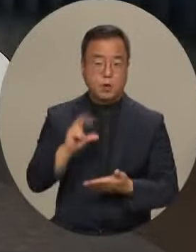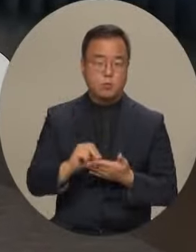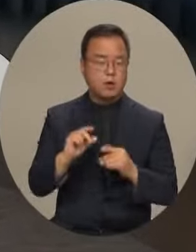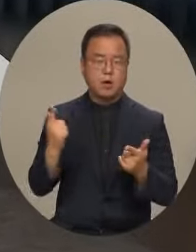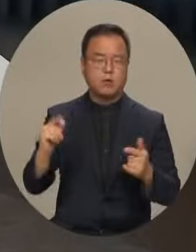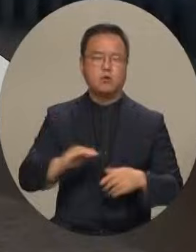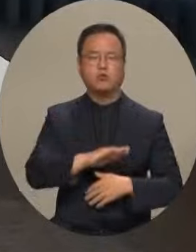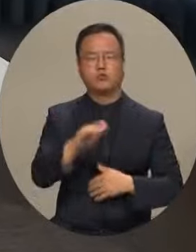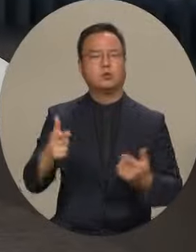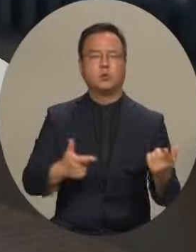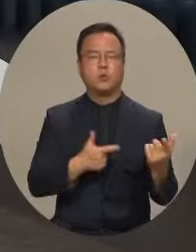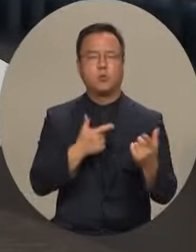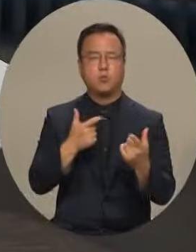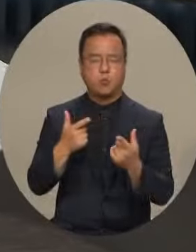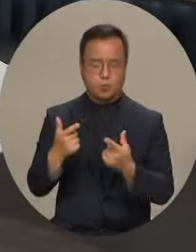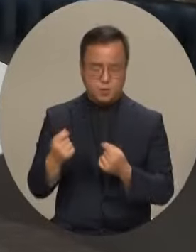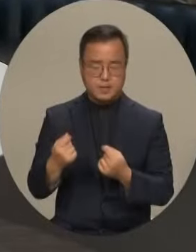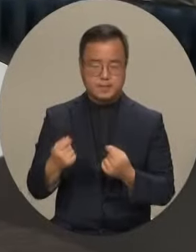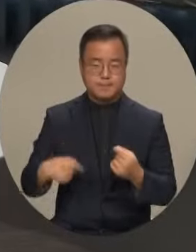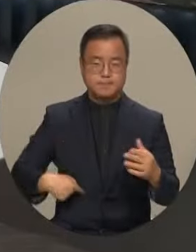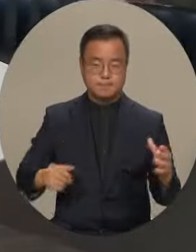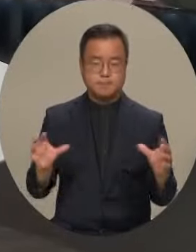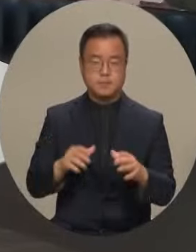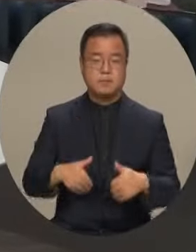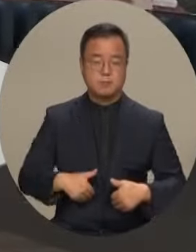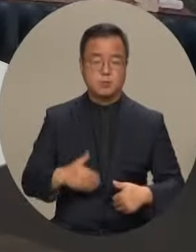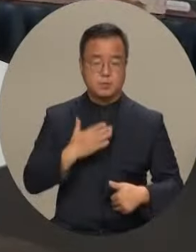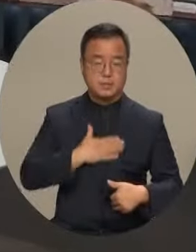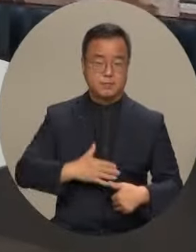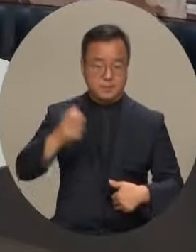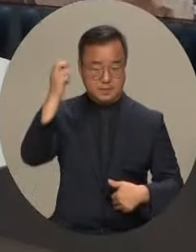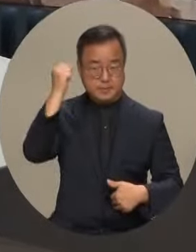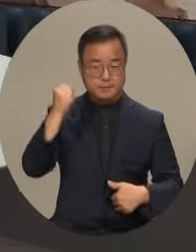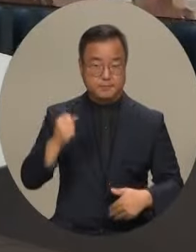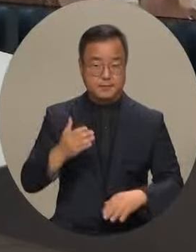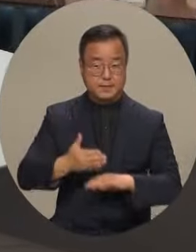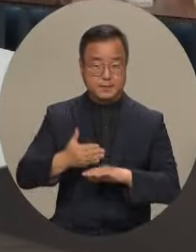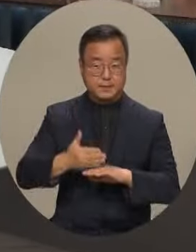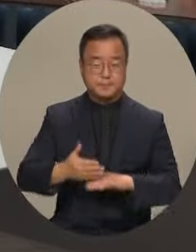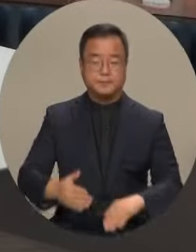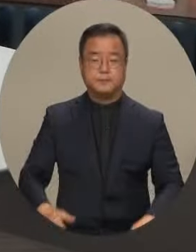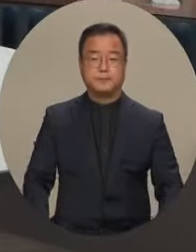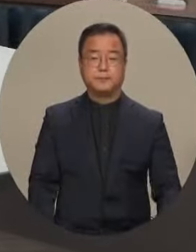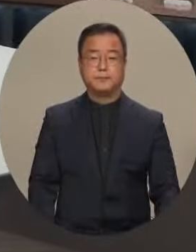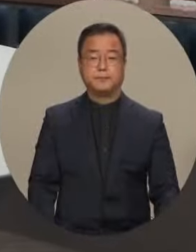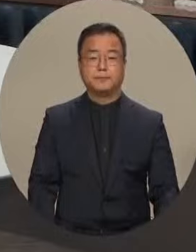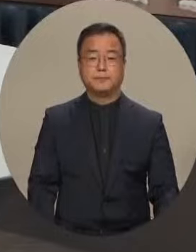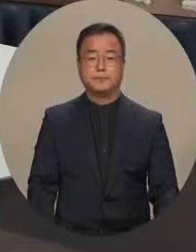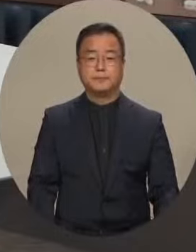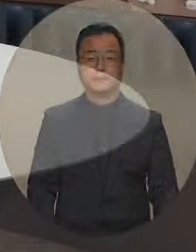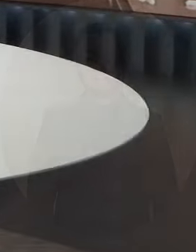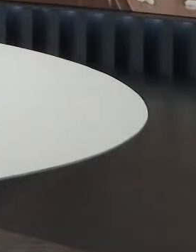문제다라는 점에 다시 한번 기억해 봐야 할 것 같습니다. 네. 오늘 말씀 잘 들었습니다. 네, 감사합니다.